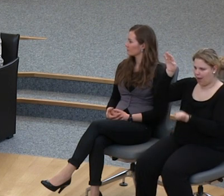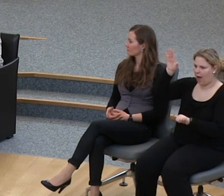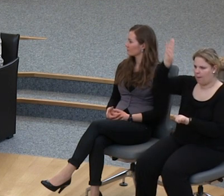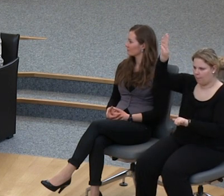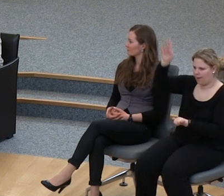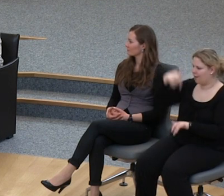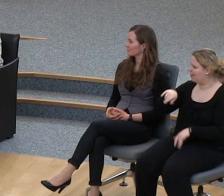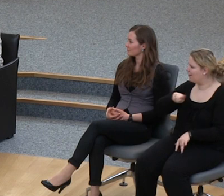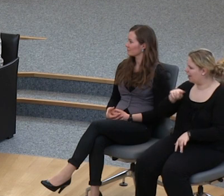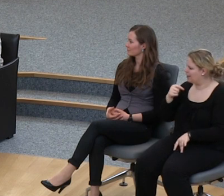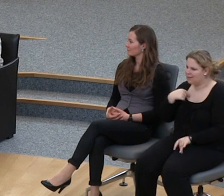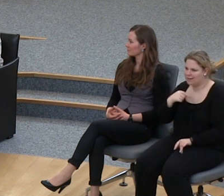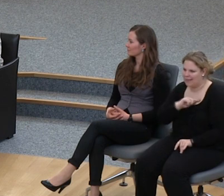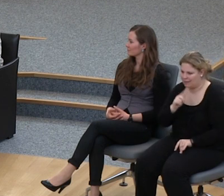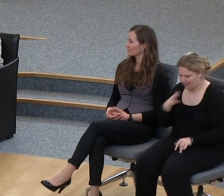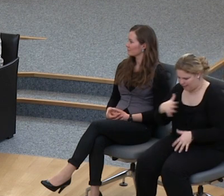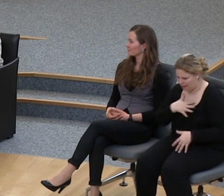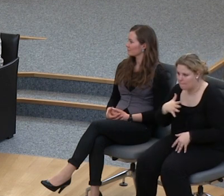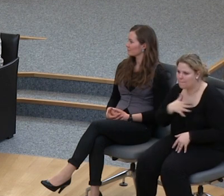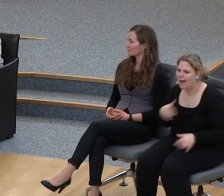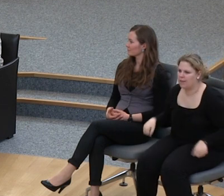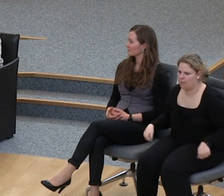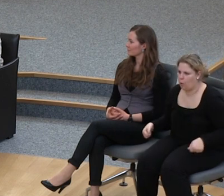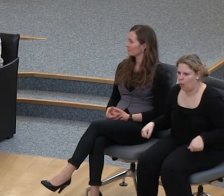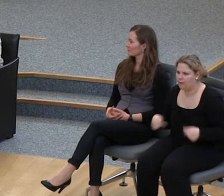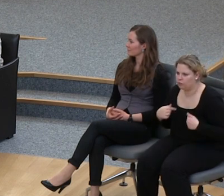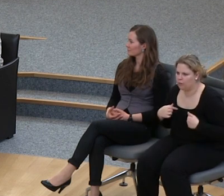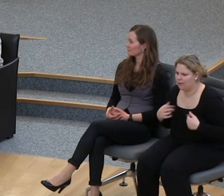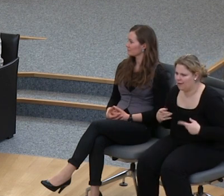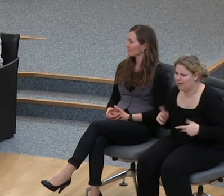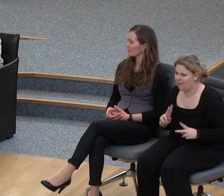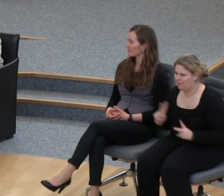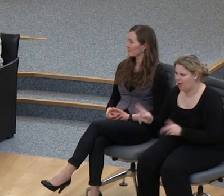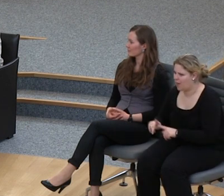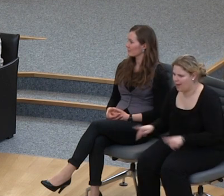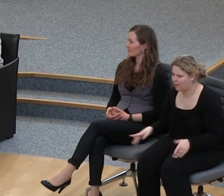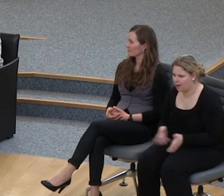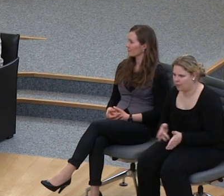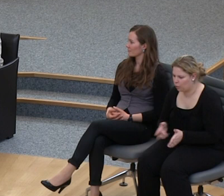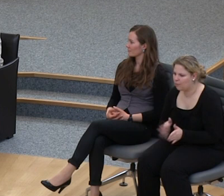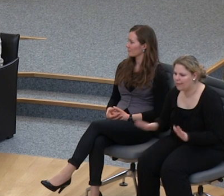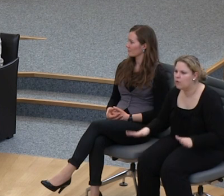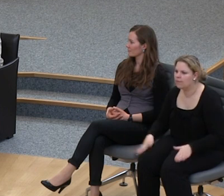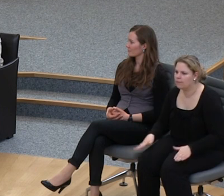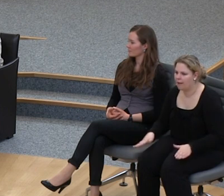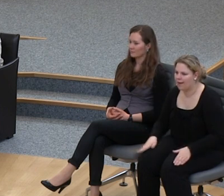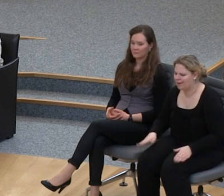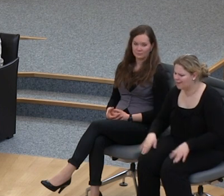verleihe ich nicht. Und als ich dann sagte, es tut mir leid, aber mein Rollstuhl, der bleibt bei mir, sie sind aber zickig. Also